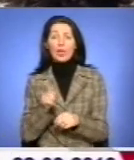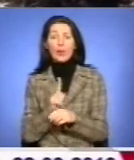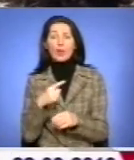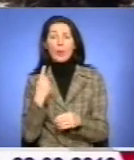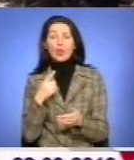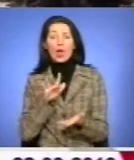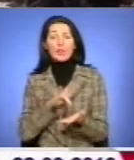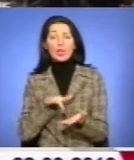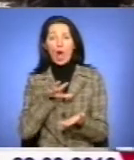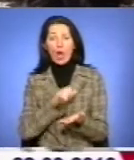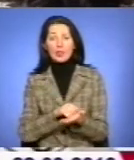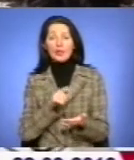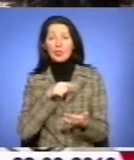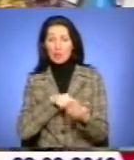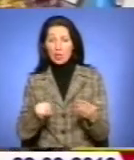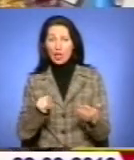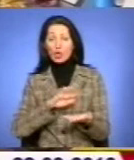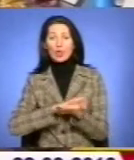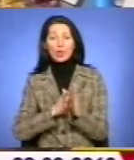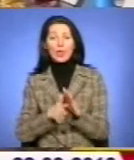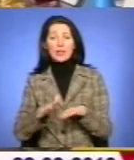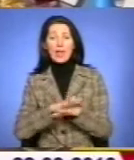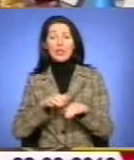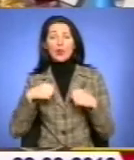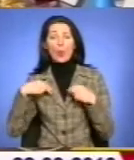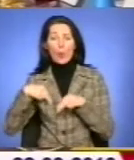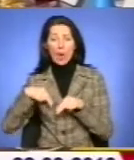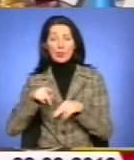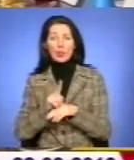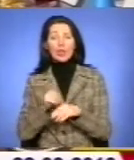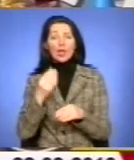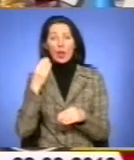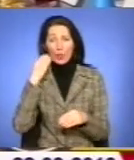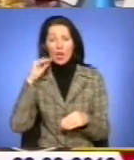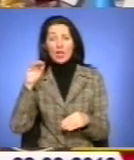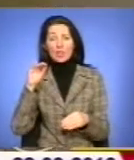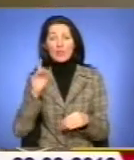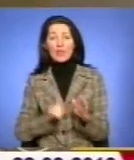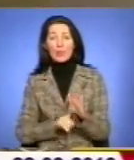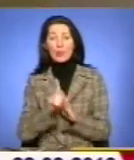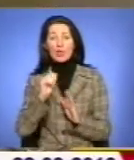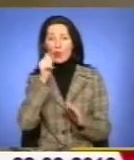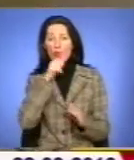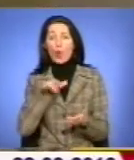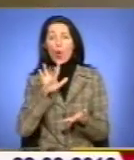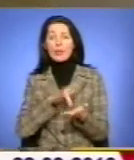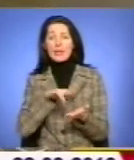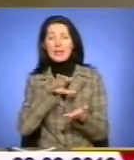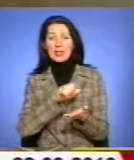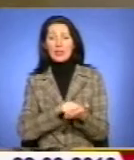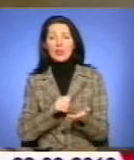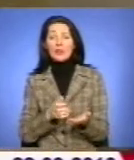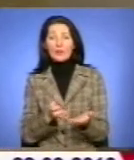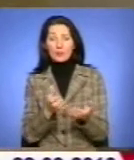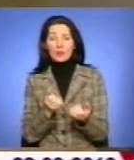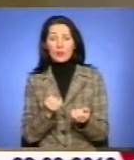центру зайнятості зазначають, що ситуація на ринку праці Тернопільщини значно покращилася. Від початку року у центр зайнятості надійшло понад